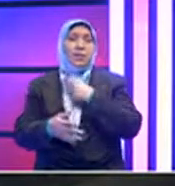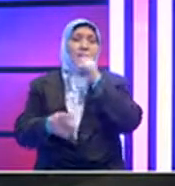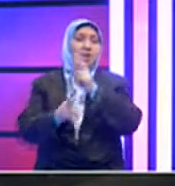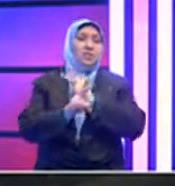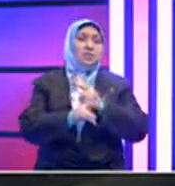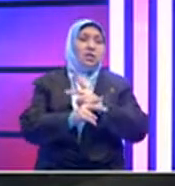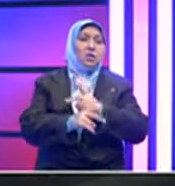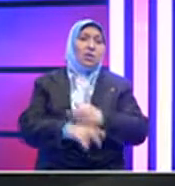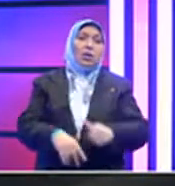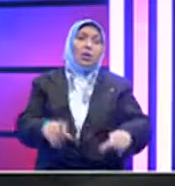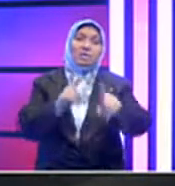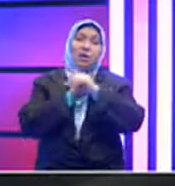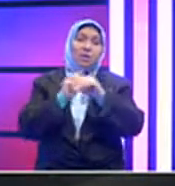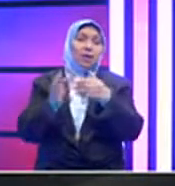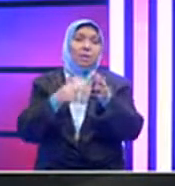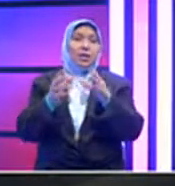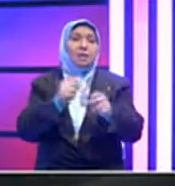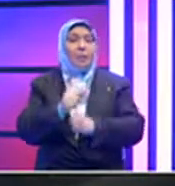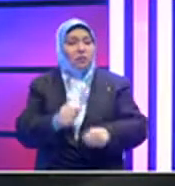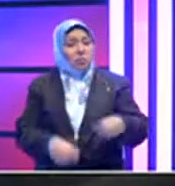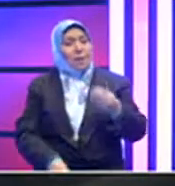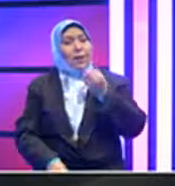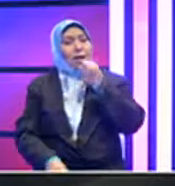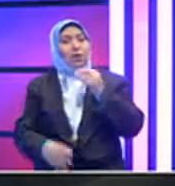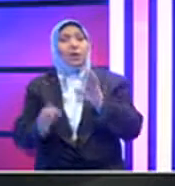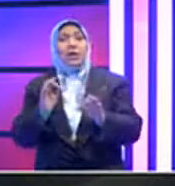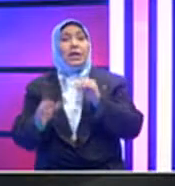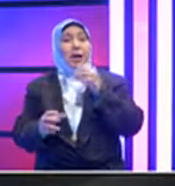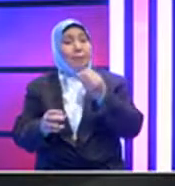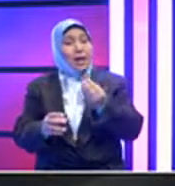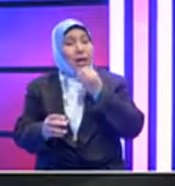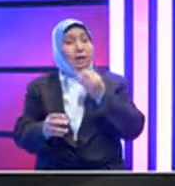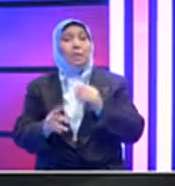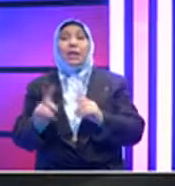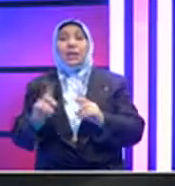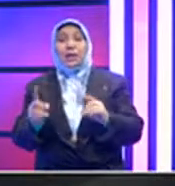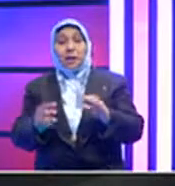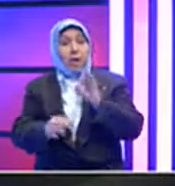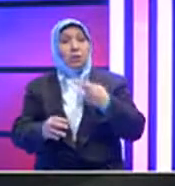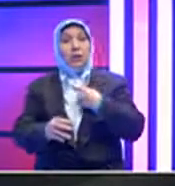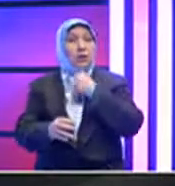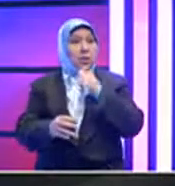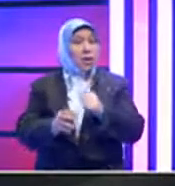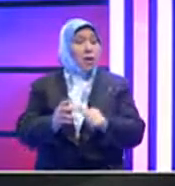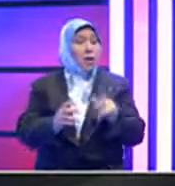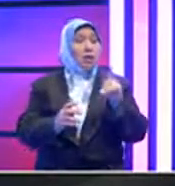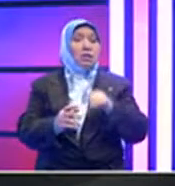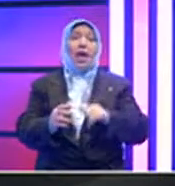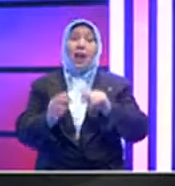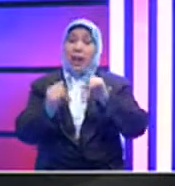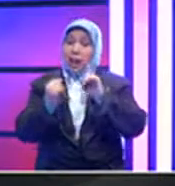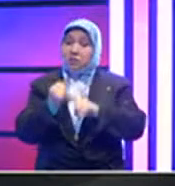pun oleh pohon dapat juga makanya itu Ken kalau tidak nama keamanan perkataan-perkataan itu kalau kita tidak kritik ke akhirnya pemimpin